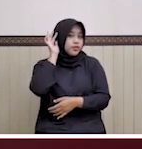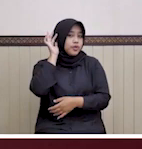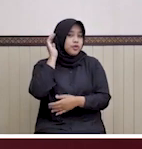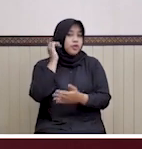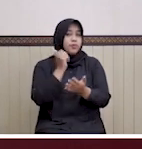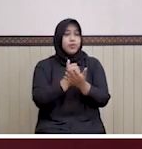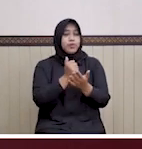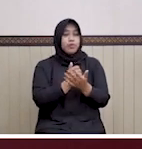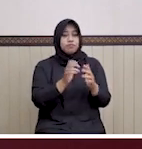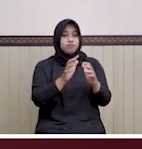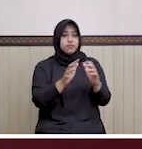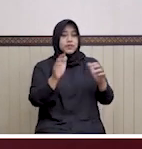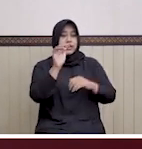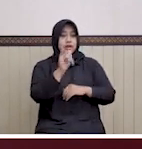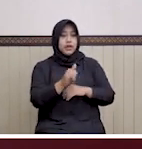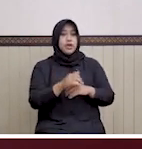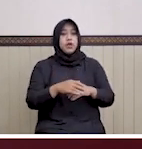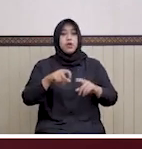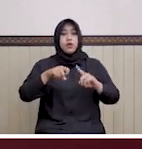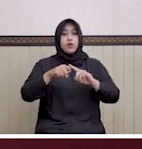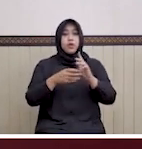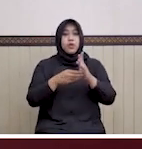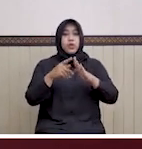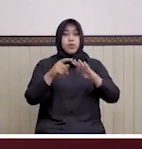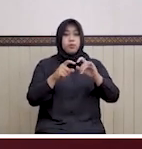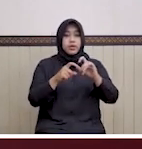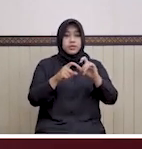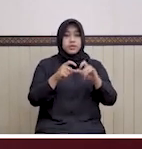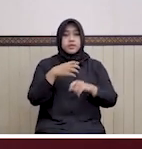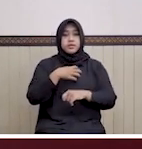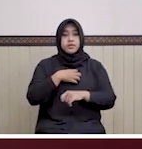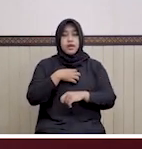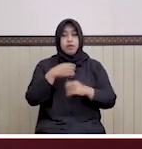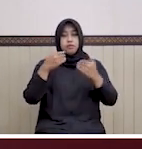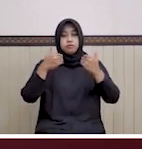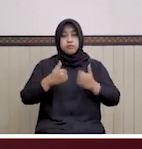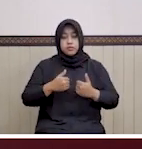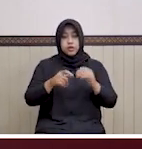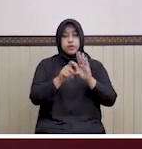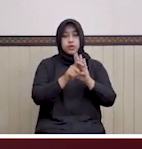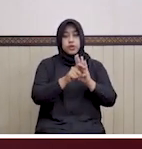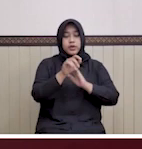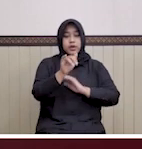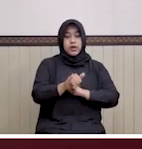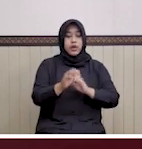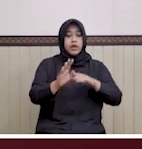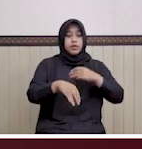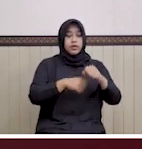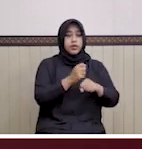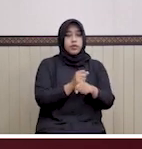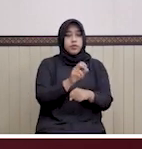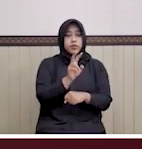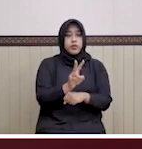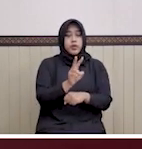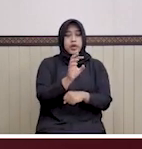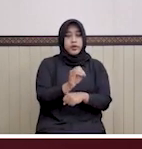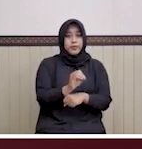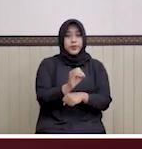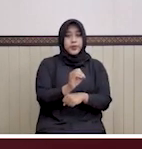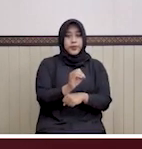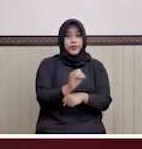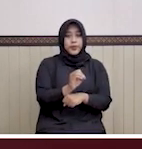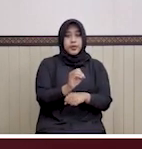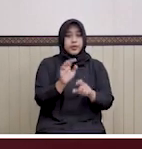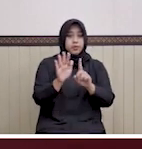besar ya di Komnas HAM saja sendiri dikenal cuplikan naskah misalkan ad tahun 2006